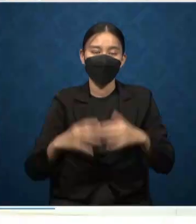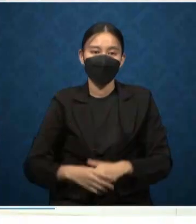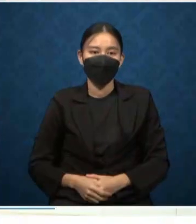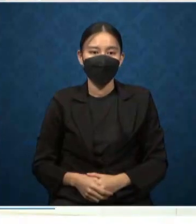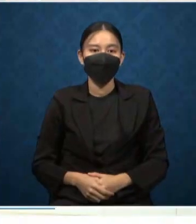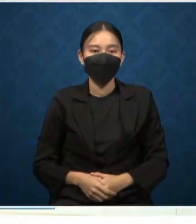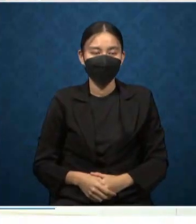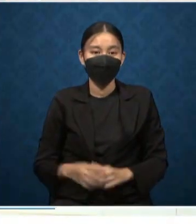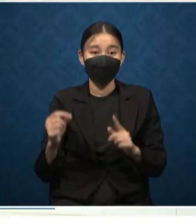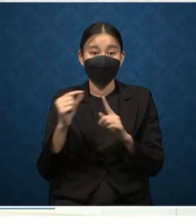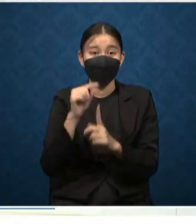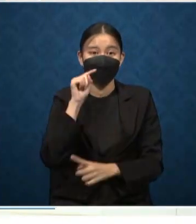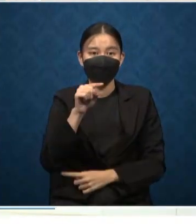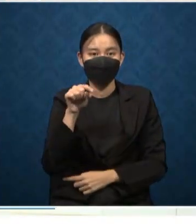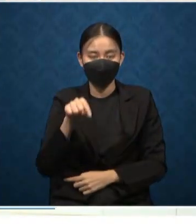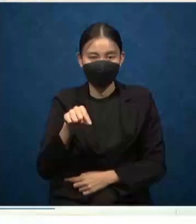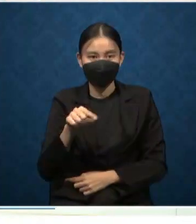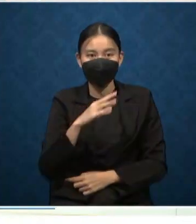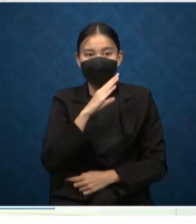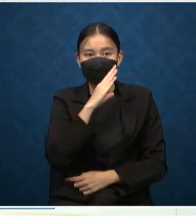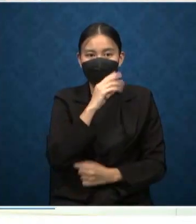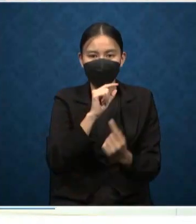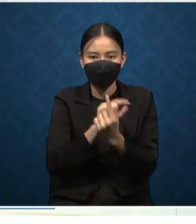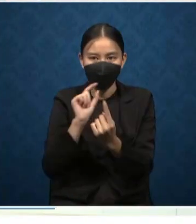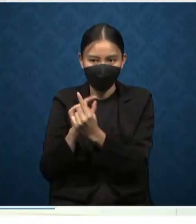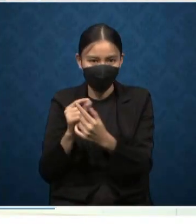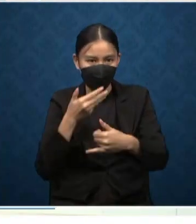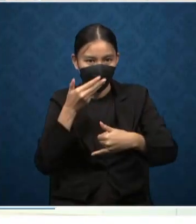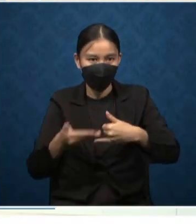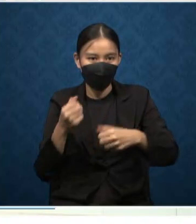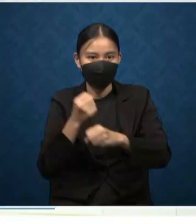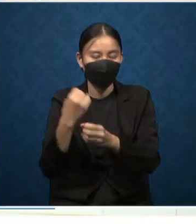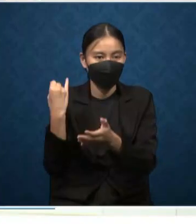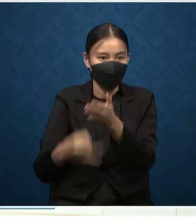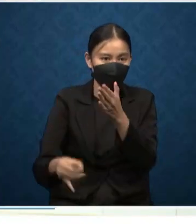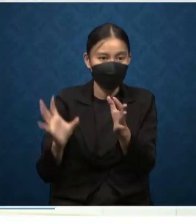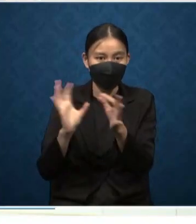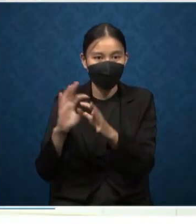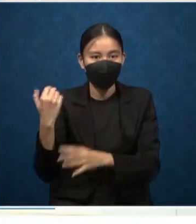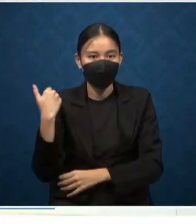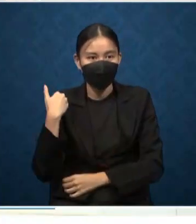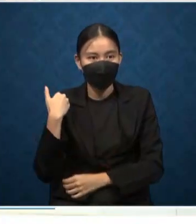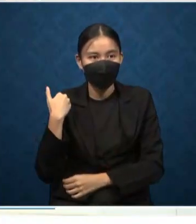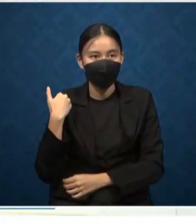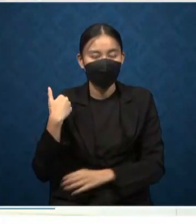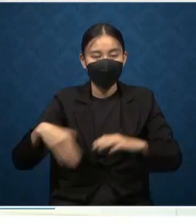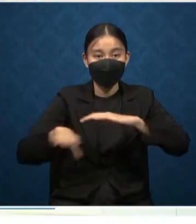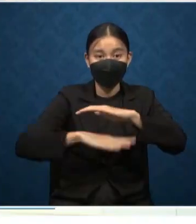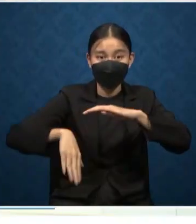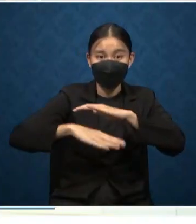ก็ คอ ว่า ครั ก logistics ท เรา พบพฤติการ การ ทำ ความ ผิ ที่ เกี่ยว ของ อีก ไม่ ว จะเป็ มณ ฐาน เดื่